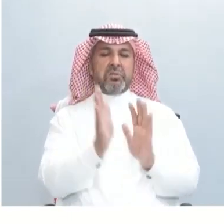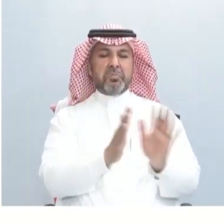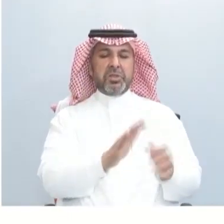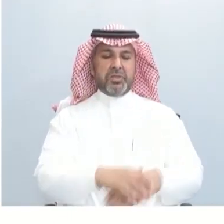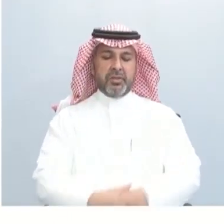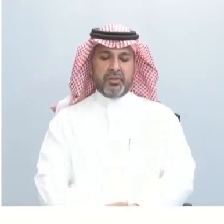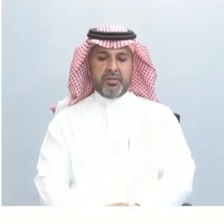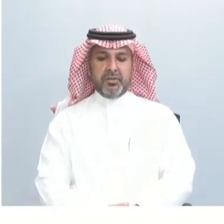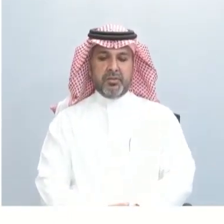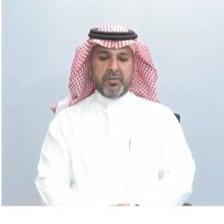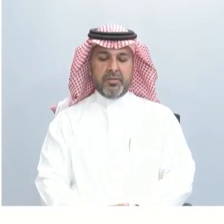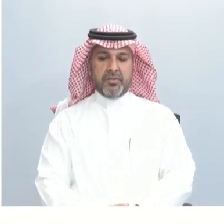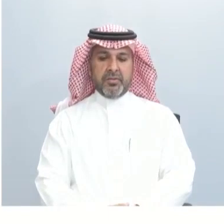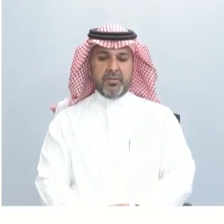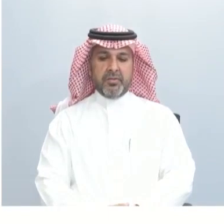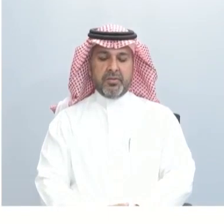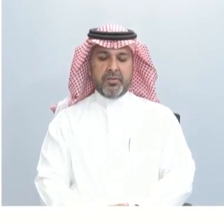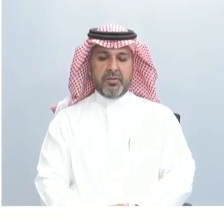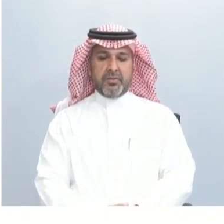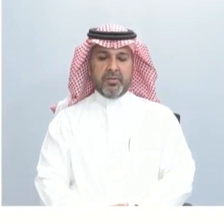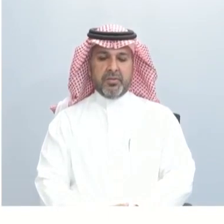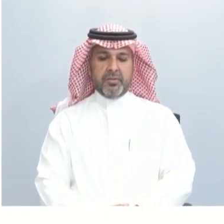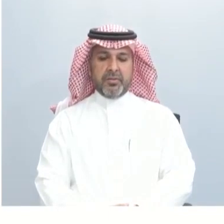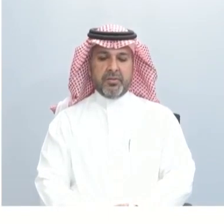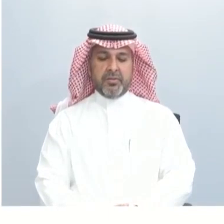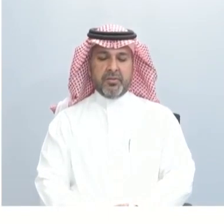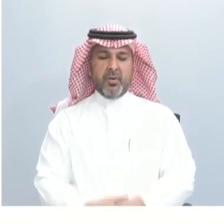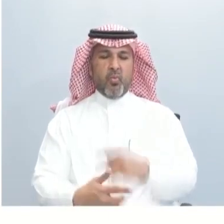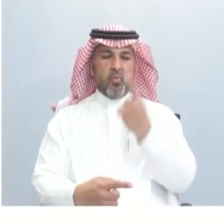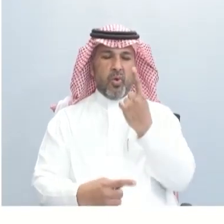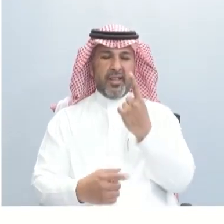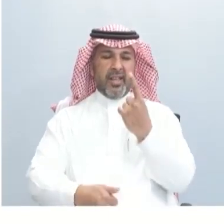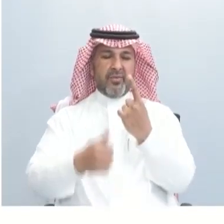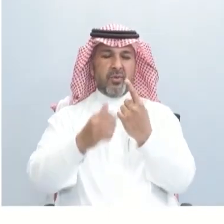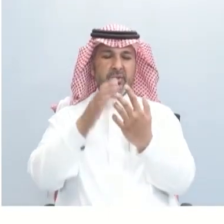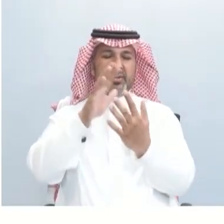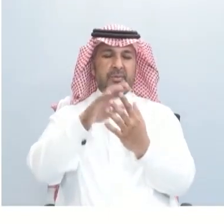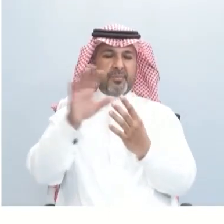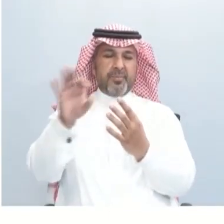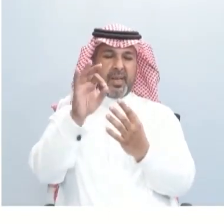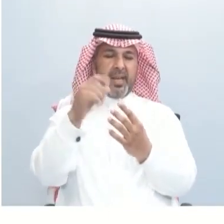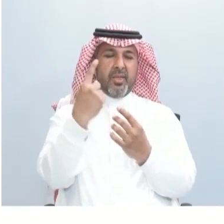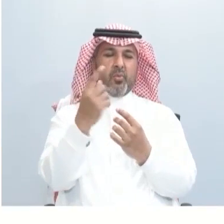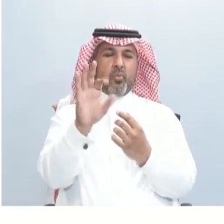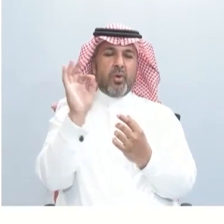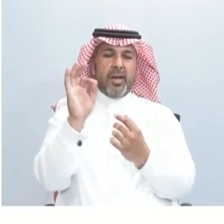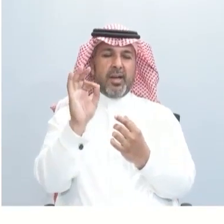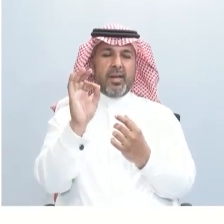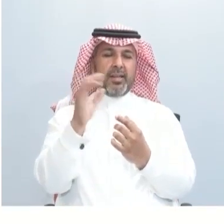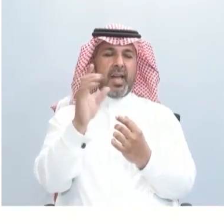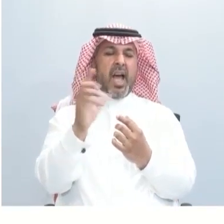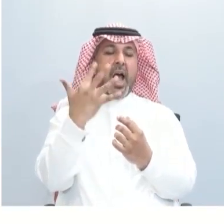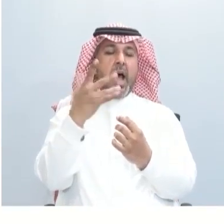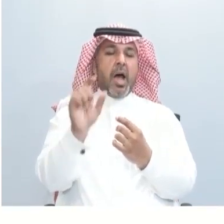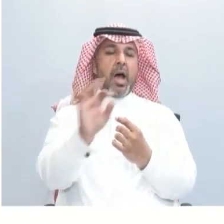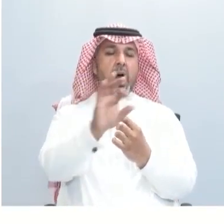الجائزه اذا فاز في مرحله واحده عنده خمس طرق يا بياخذ الجائزه الاولى او بياخذ الثانيه او بياخذ الثالثه او الرابعه او الخامسه هذه خمس